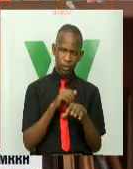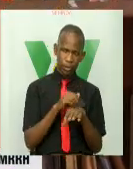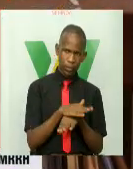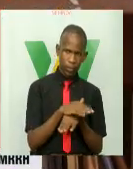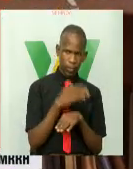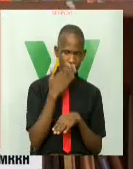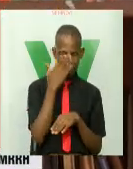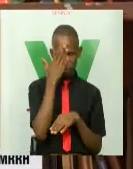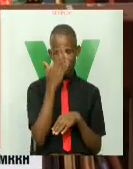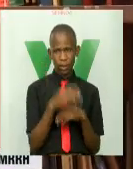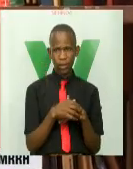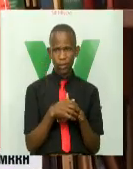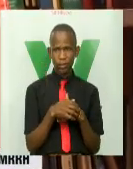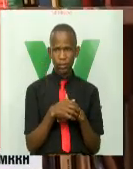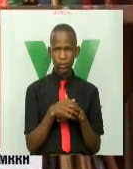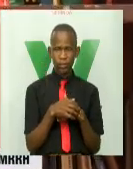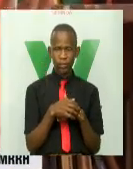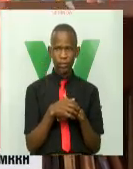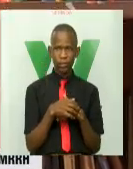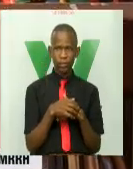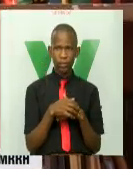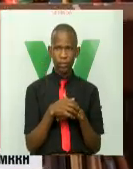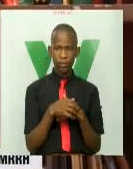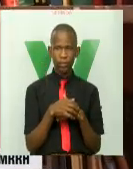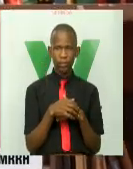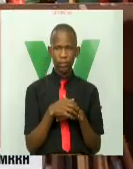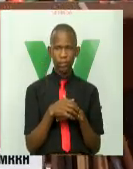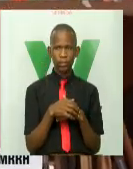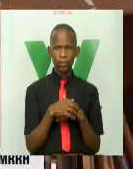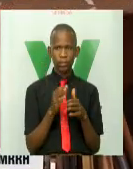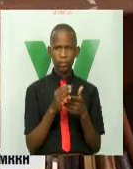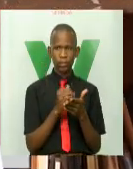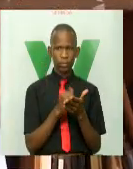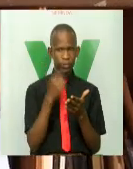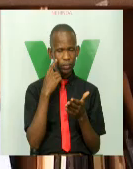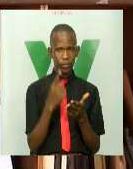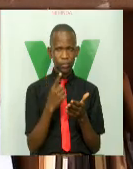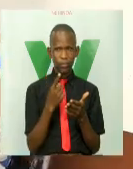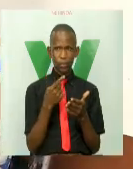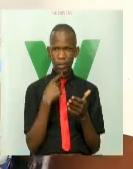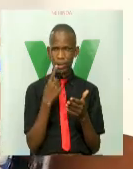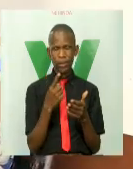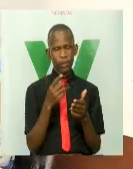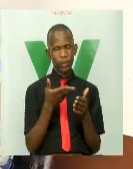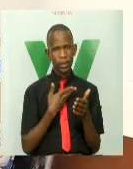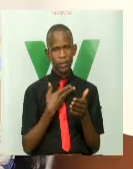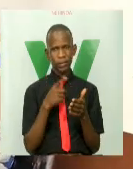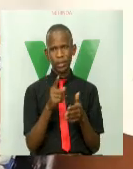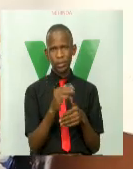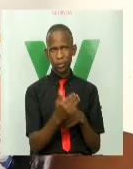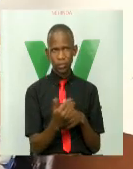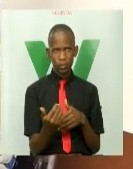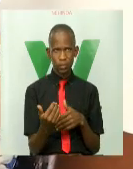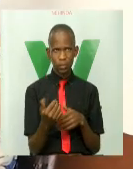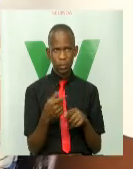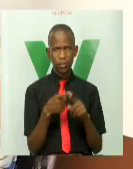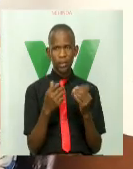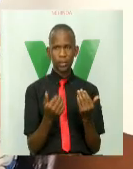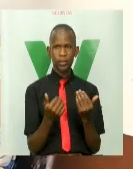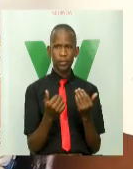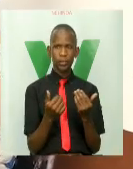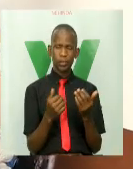Tenka kugira ngo umubiri mucanga cyona cya burungiruzo batwina abana bati ugani basa comes and yes